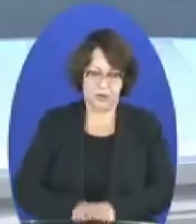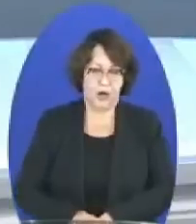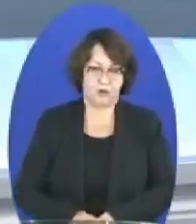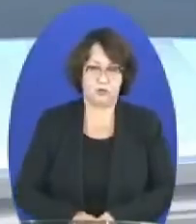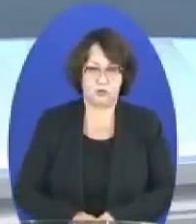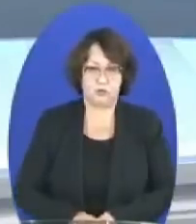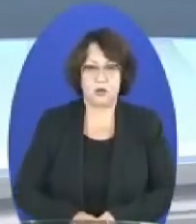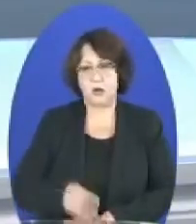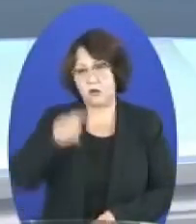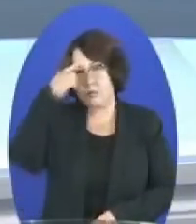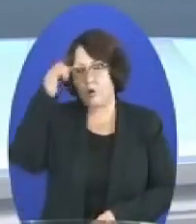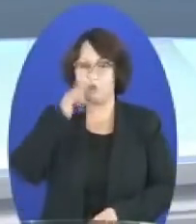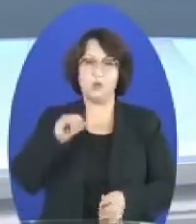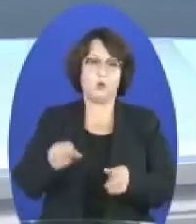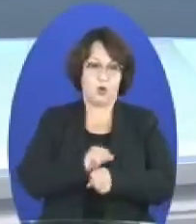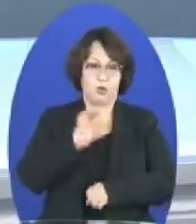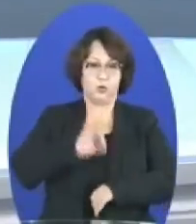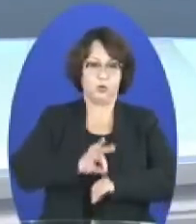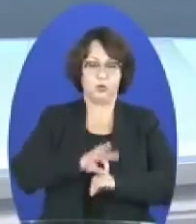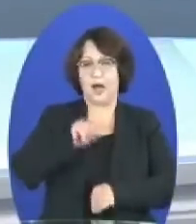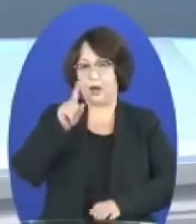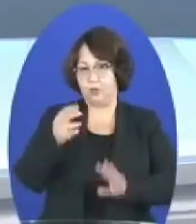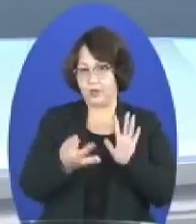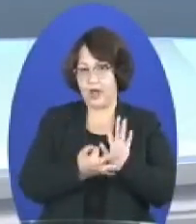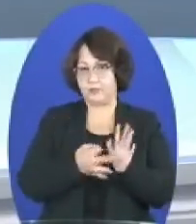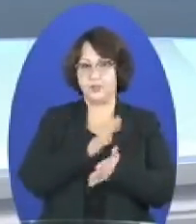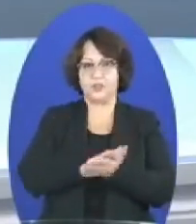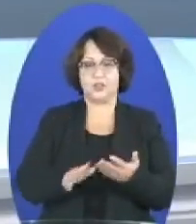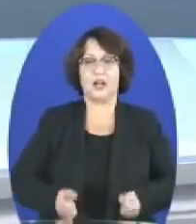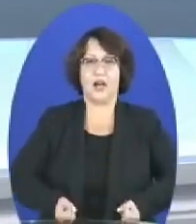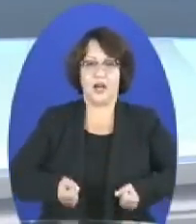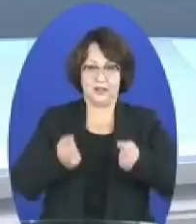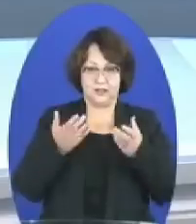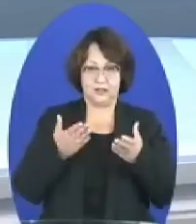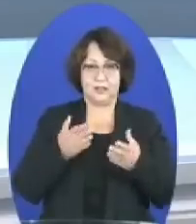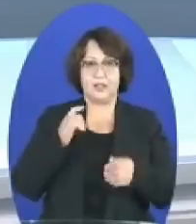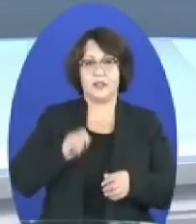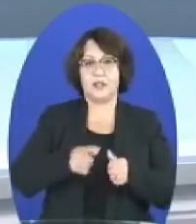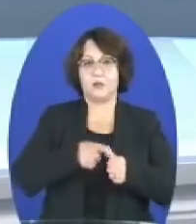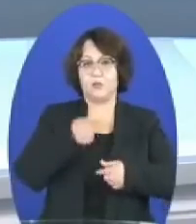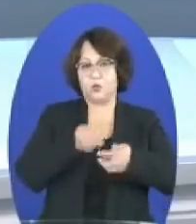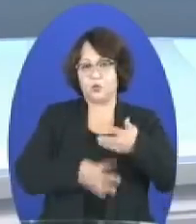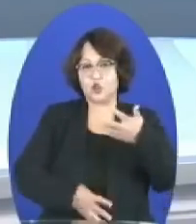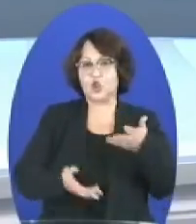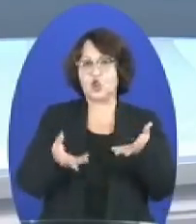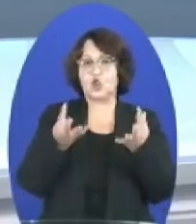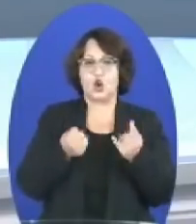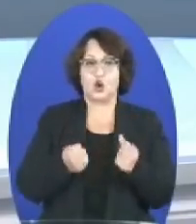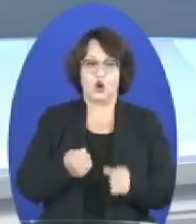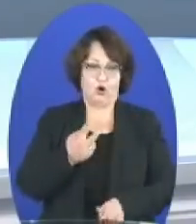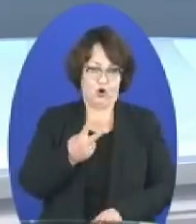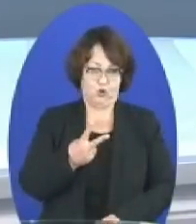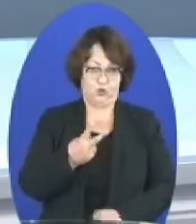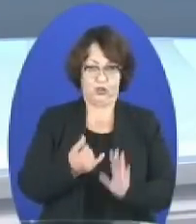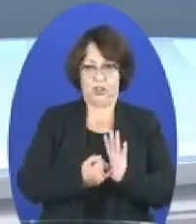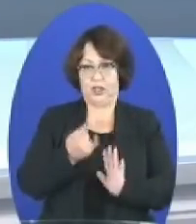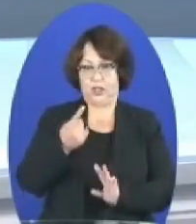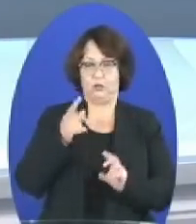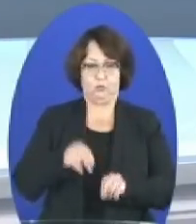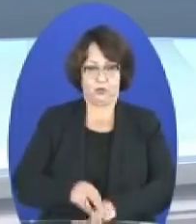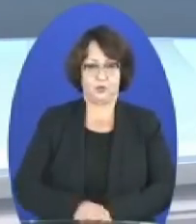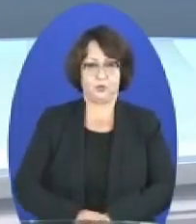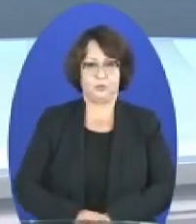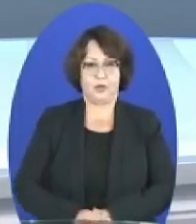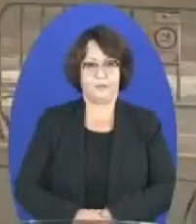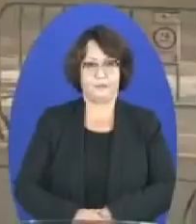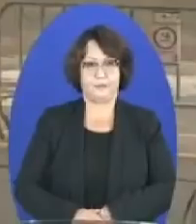Өнөөдөр манай улсад COVID-19-ийн 18 тохиолдол шинээр бүртгэгдлээ. Нэгснээр бүртгэгдсэн нийт тохиолдлын тоо 261 болж байна.